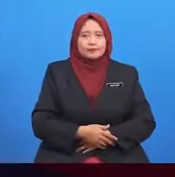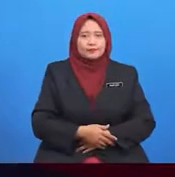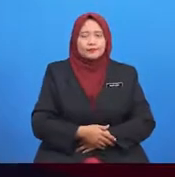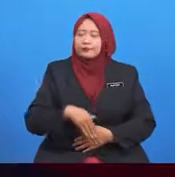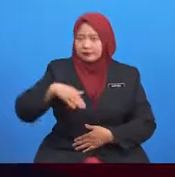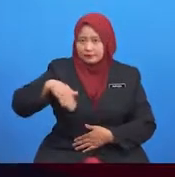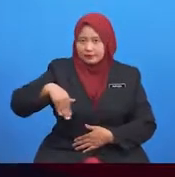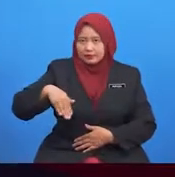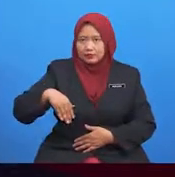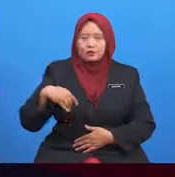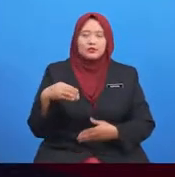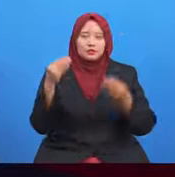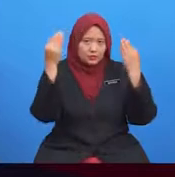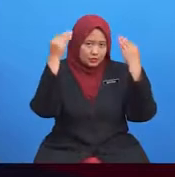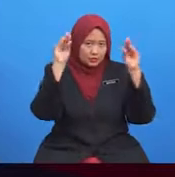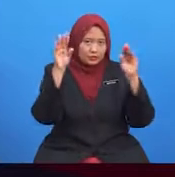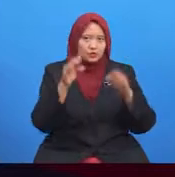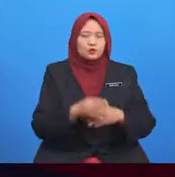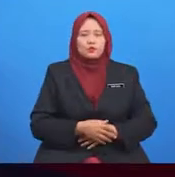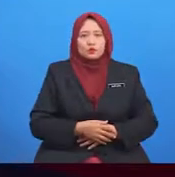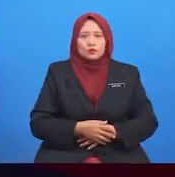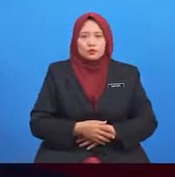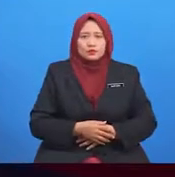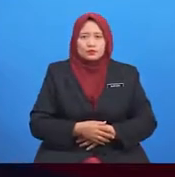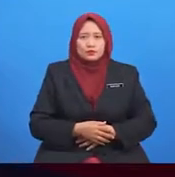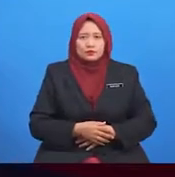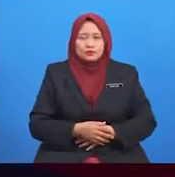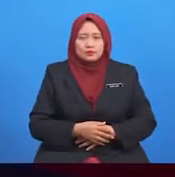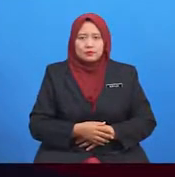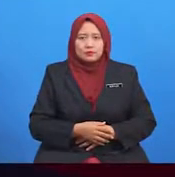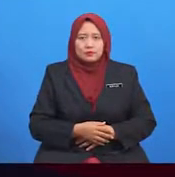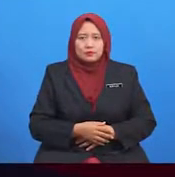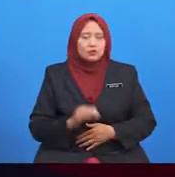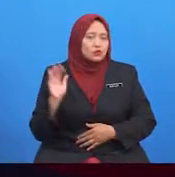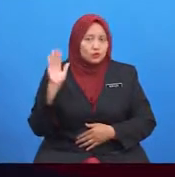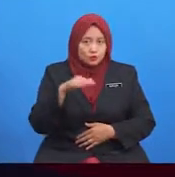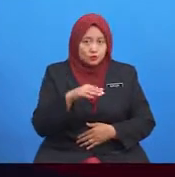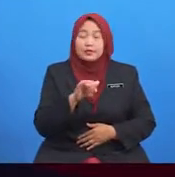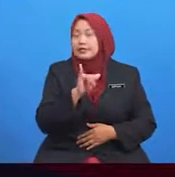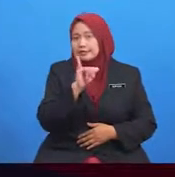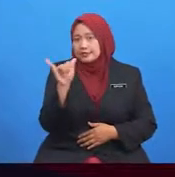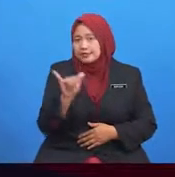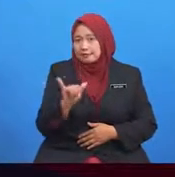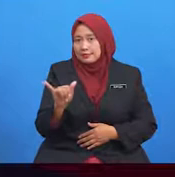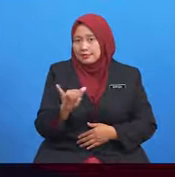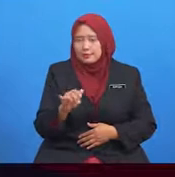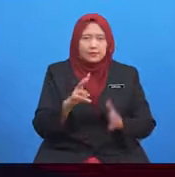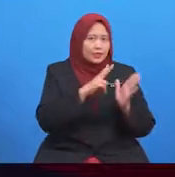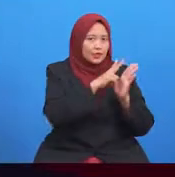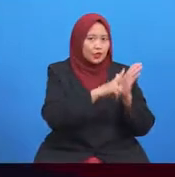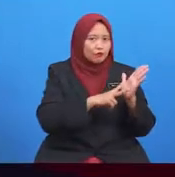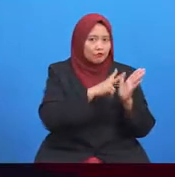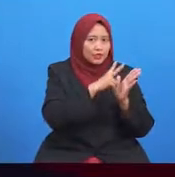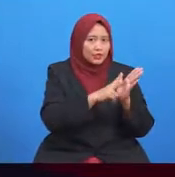Sebelum cikgu terangkan dengan lebih lanjut, mari kita sama-sama saksikan video yang telah cikgu